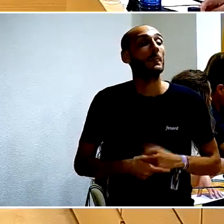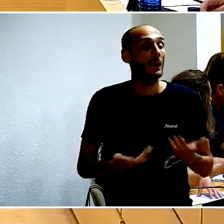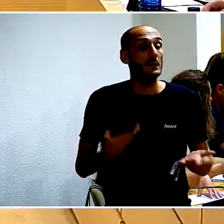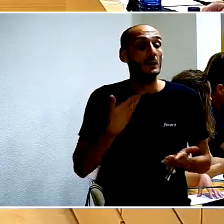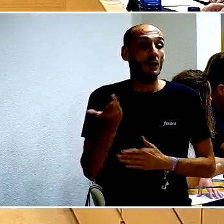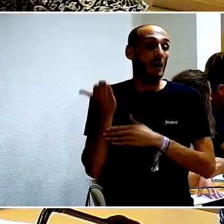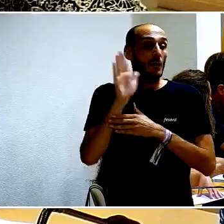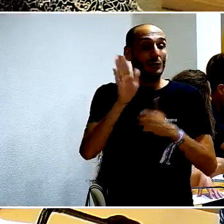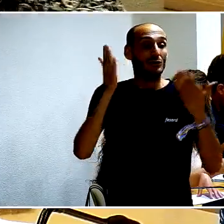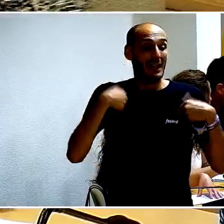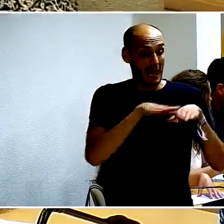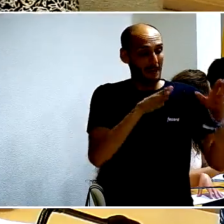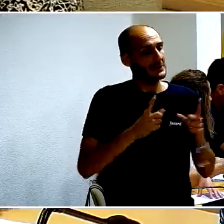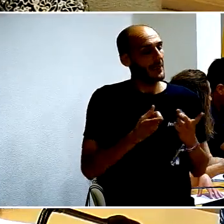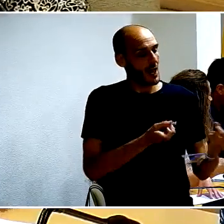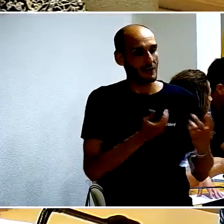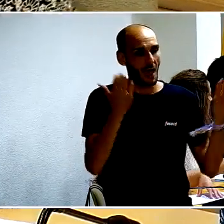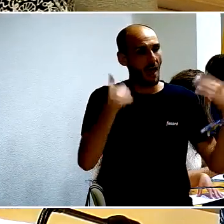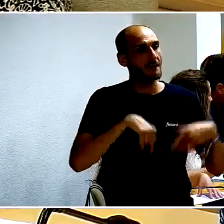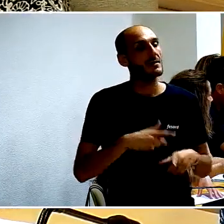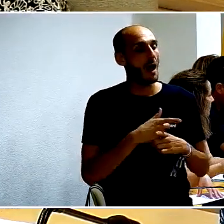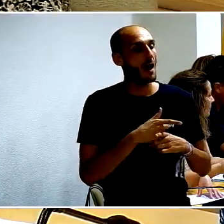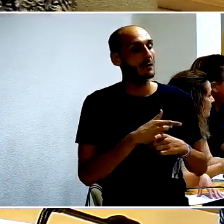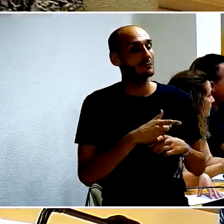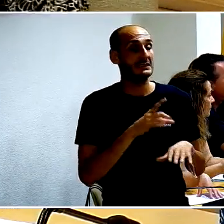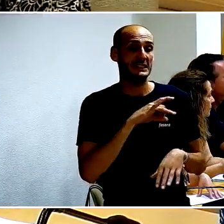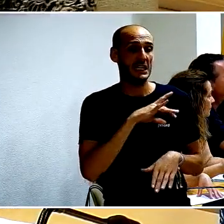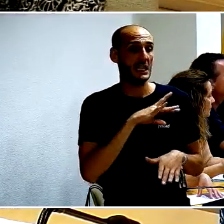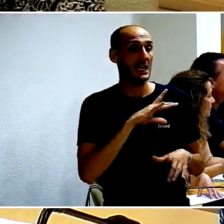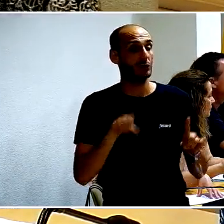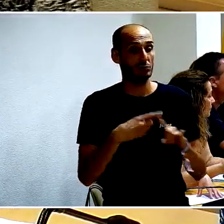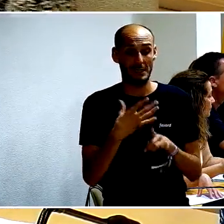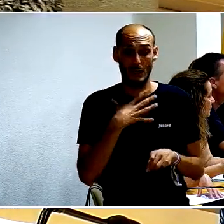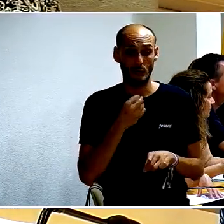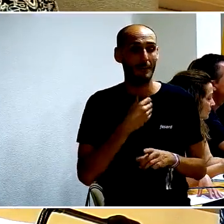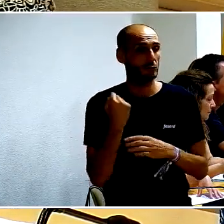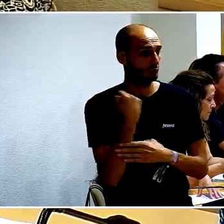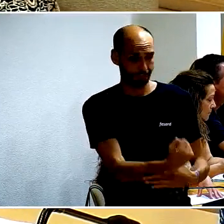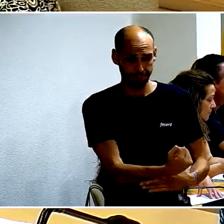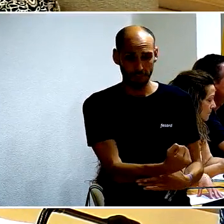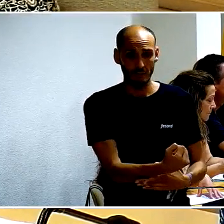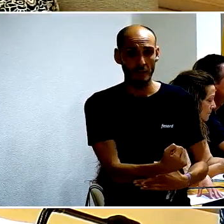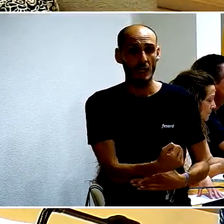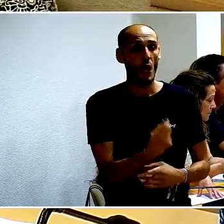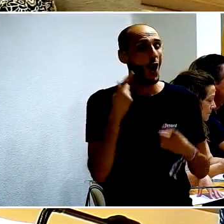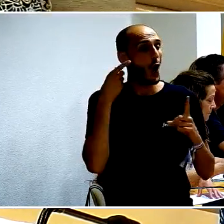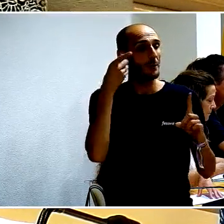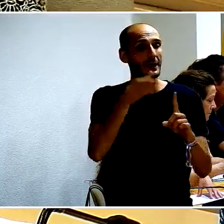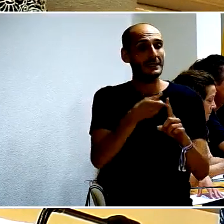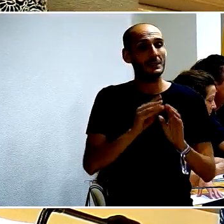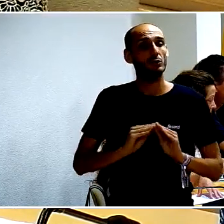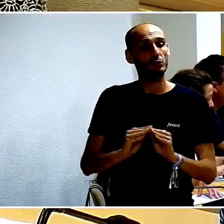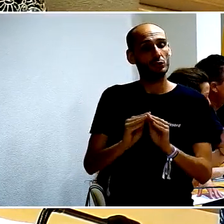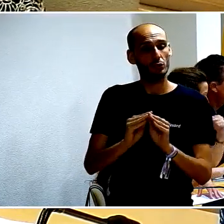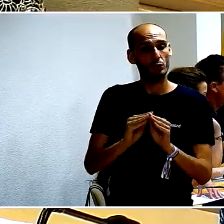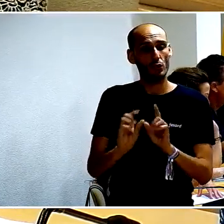passat ja per la mesa de negociació i ha comptat amb el recolzament de tots els sindicats i la corporació. Es tracta d'establir un complement retributiu als oficials de la